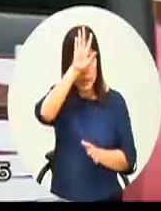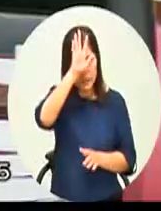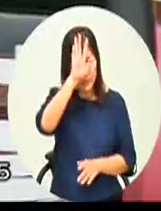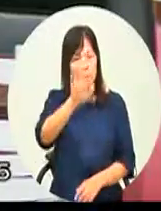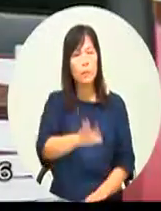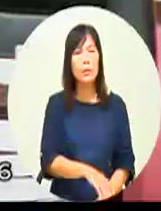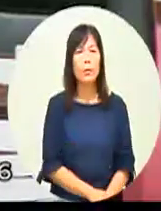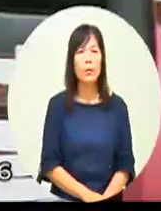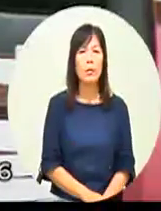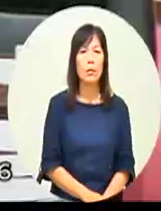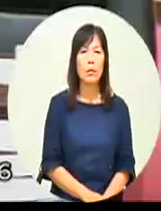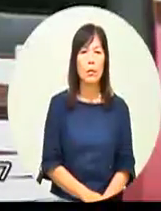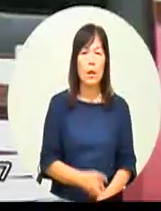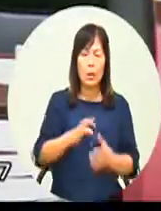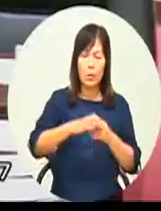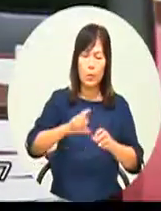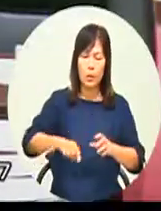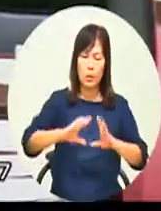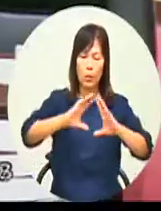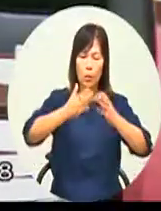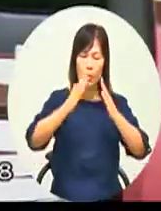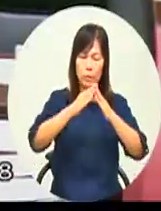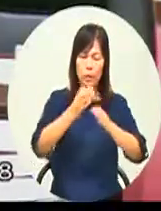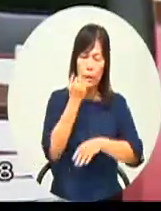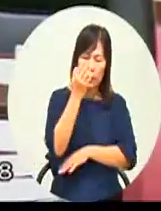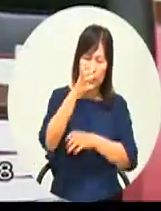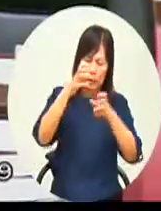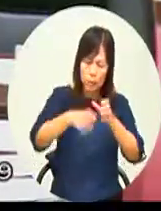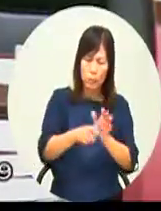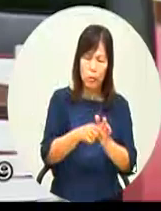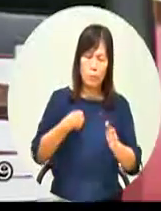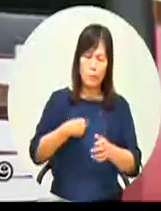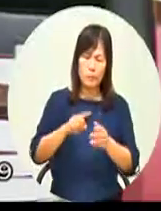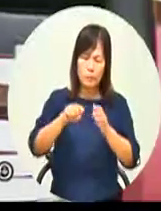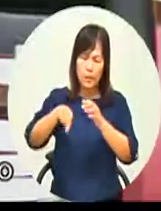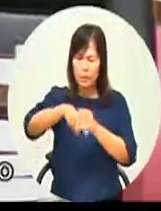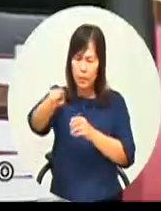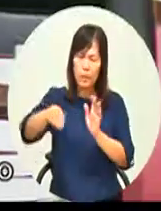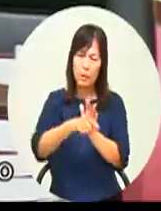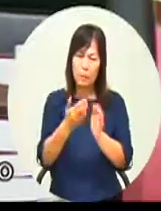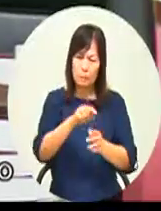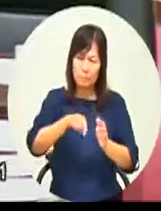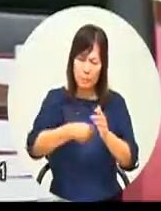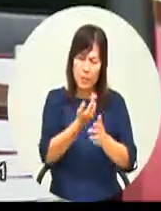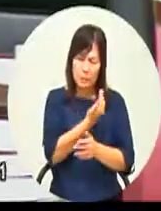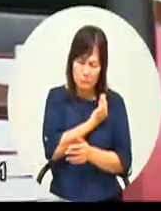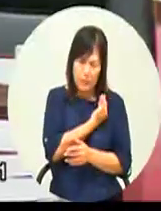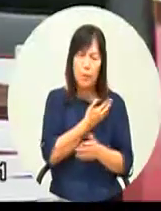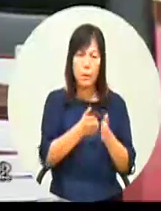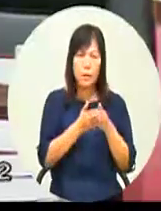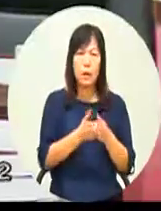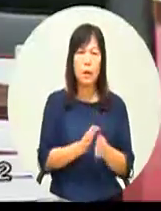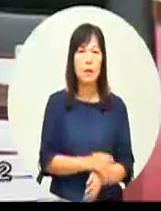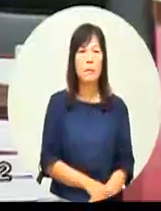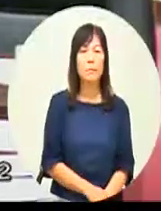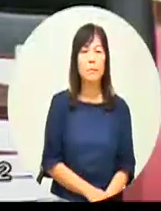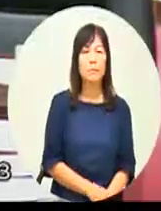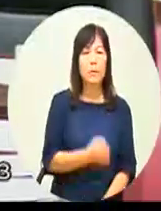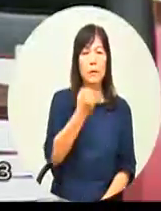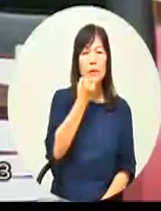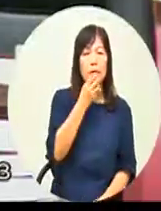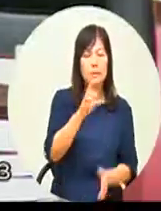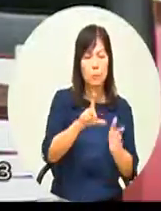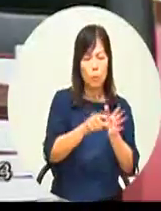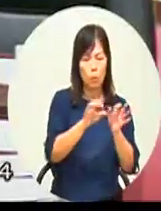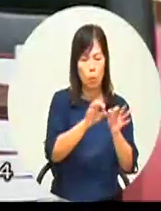啊，为了国家建设，他们要吞下去啊，他们要忍啊，结果一拖就这么子的